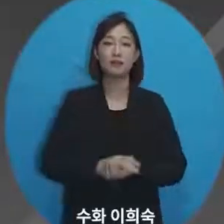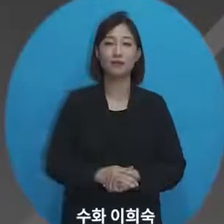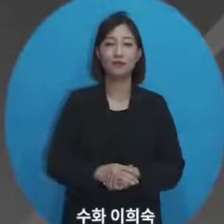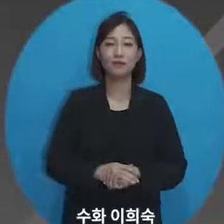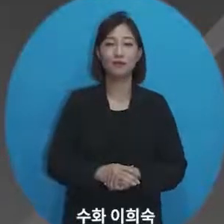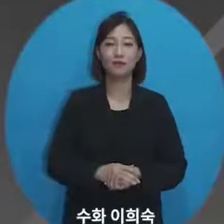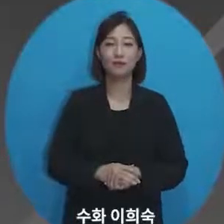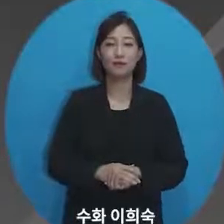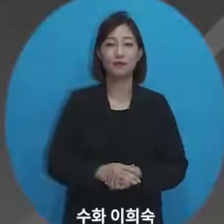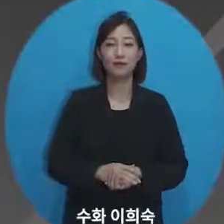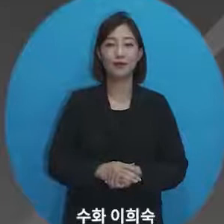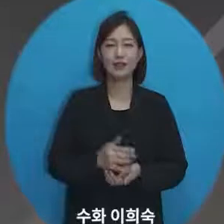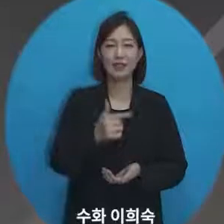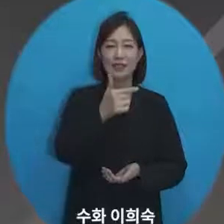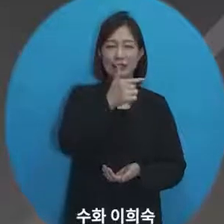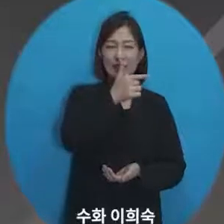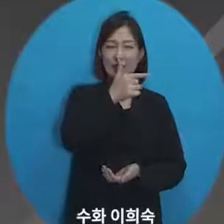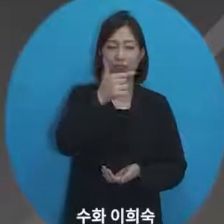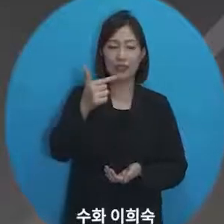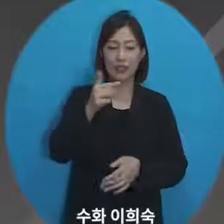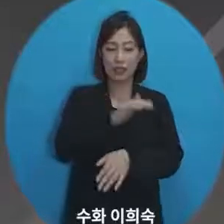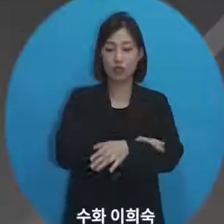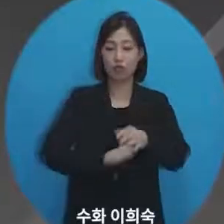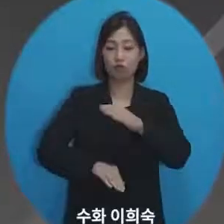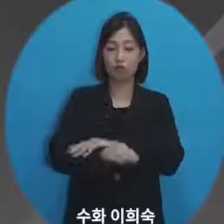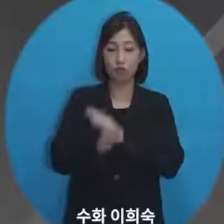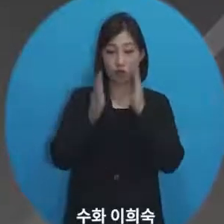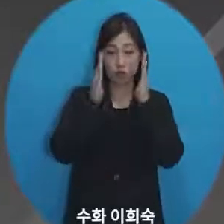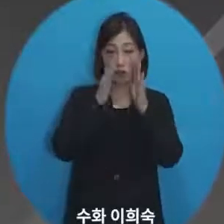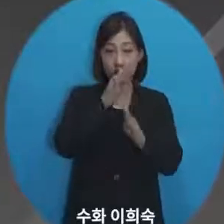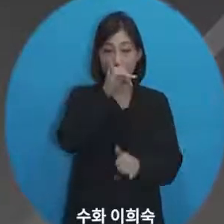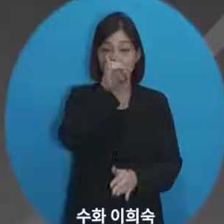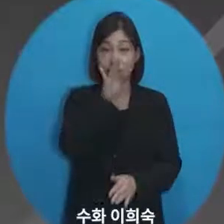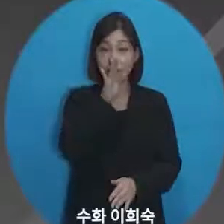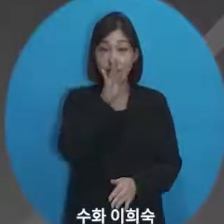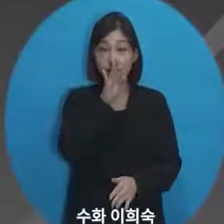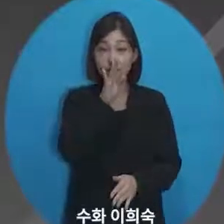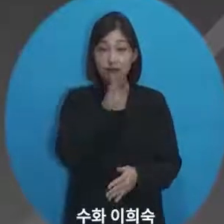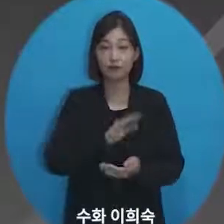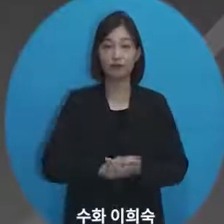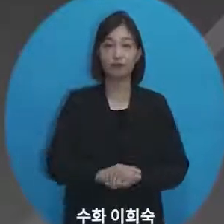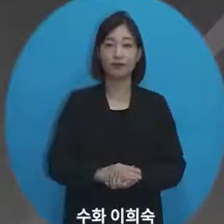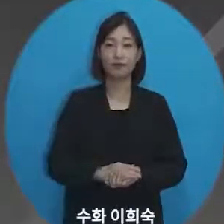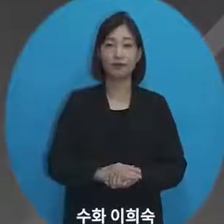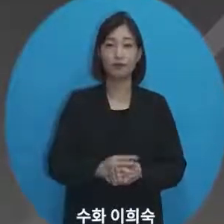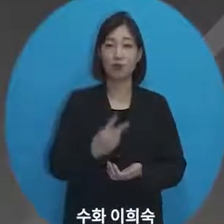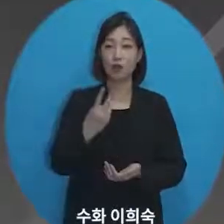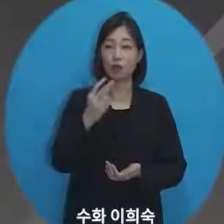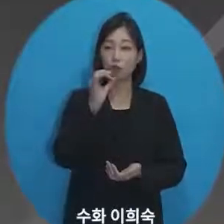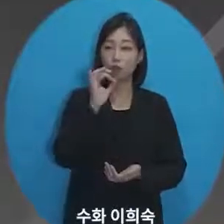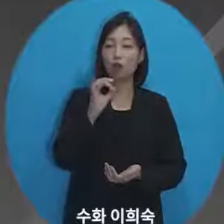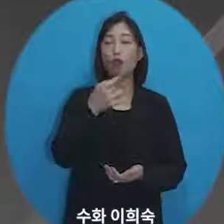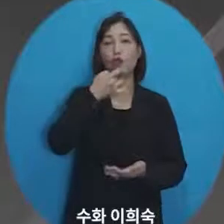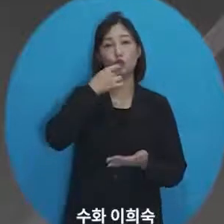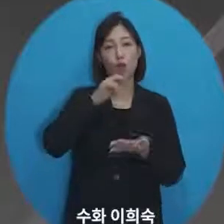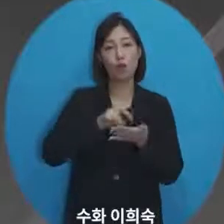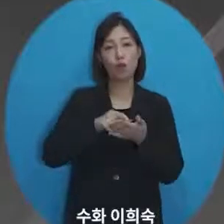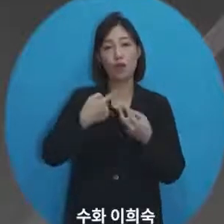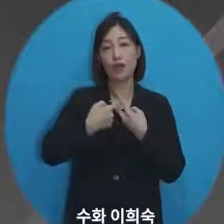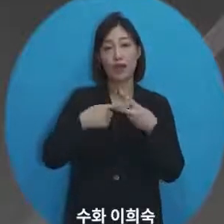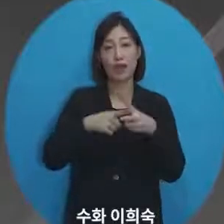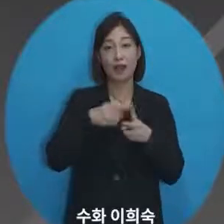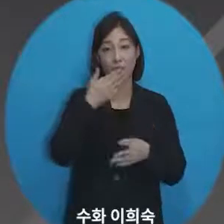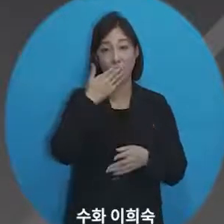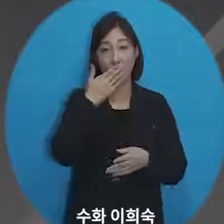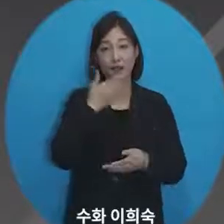있는데요. 굉장히 큰 글씨를 이용해서 우리가 가고자 하는 곳에 대해서 굉장히 금방 직관적으로 알